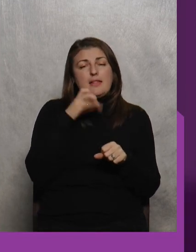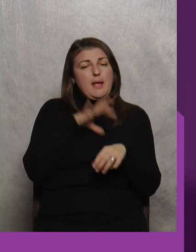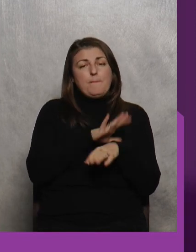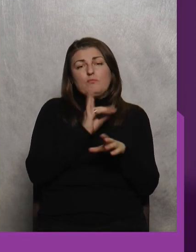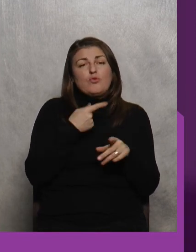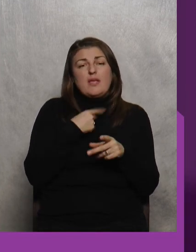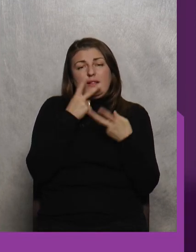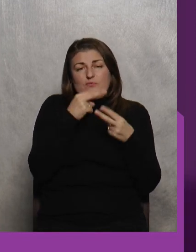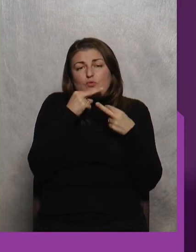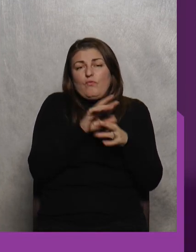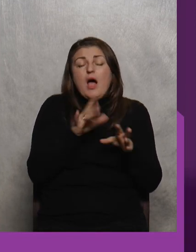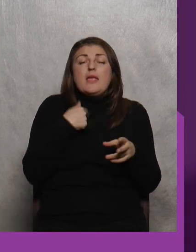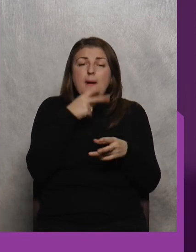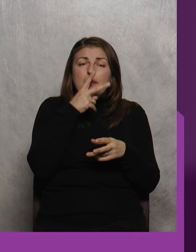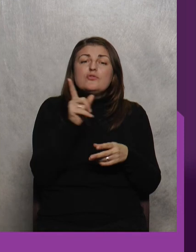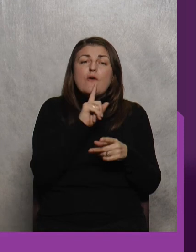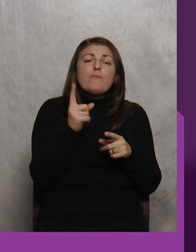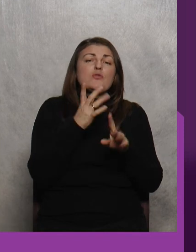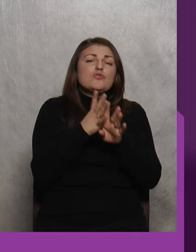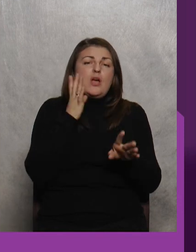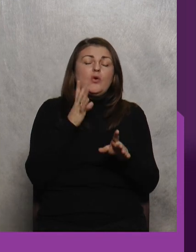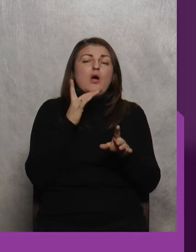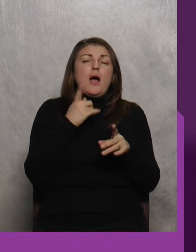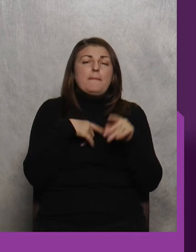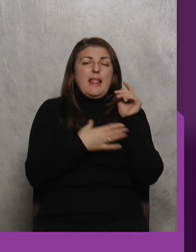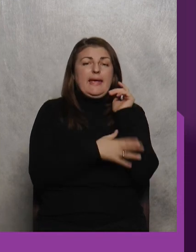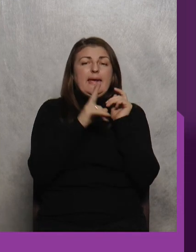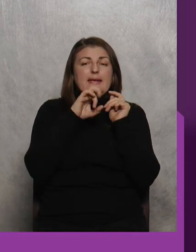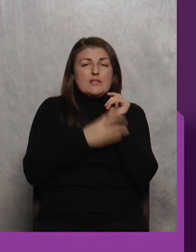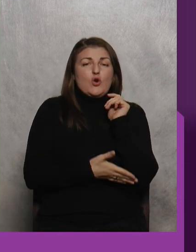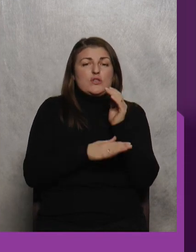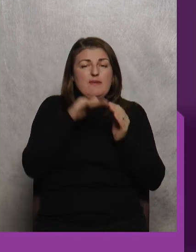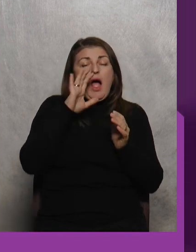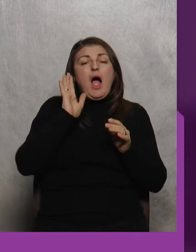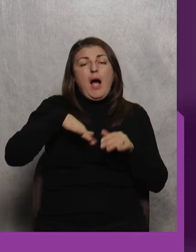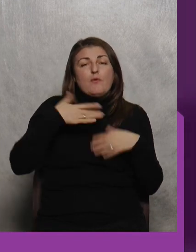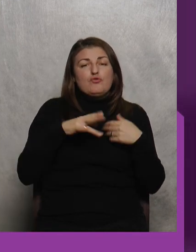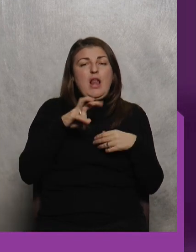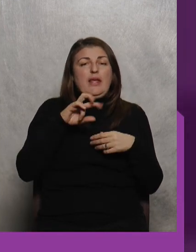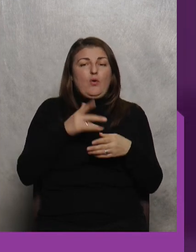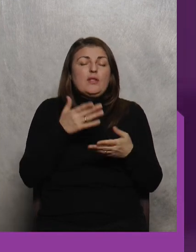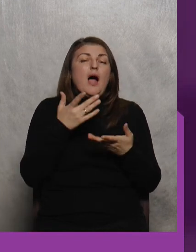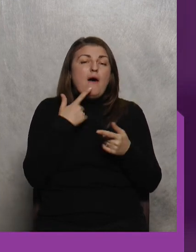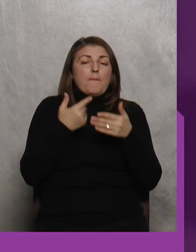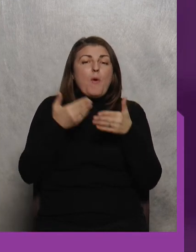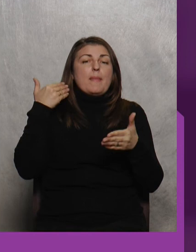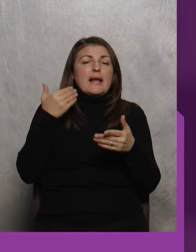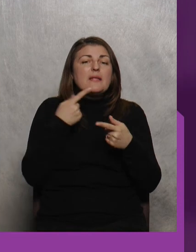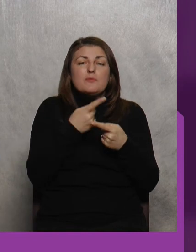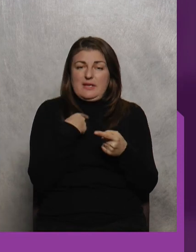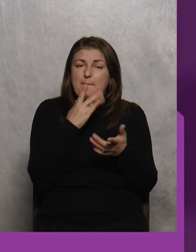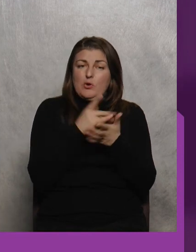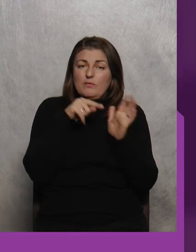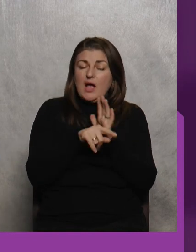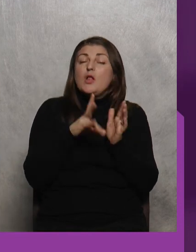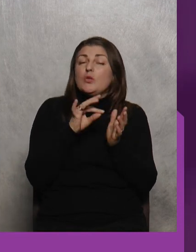тому що не звернув увагу, але я бачив, що в першу чергу розривалися кість, а потім вже відривається лікоть. Це... В попередньому епізоді я маю на увазі,